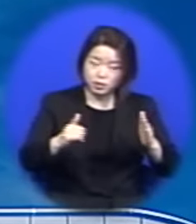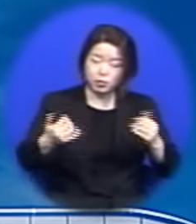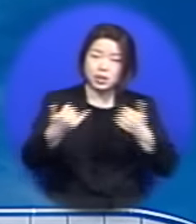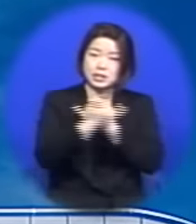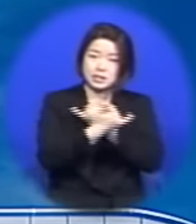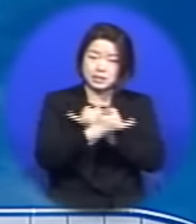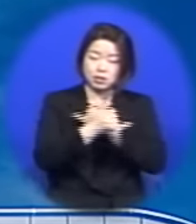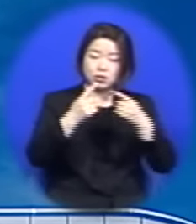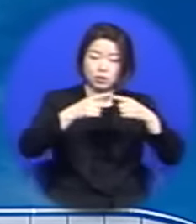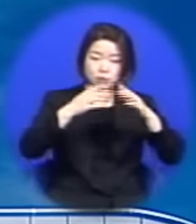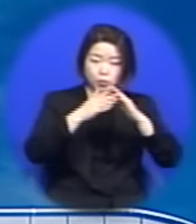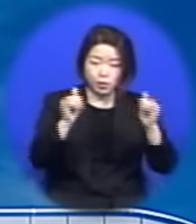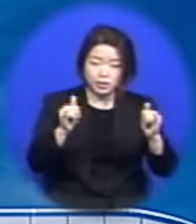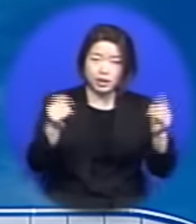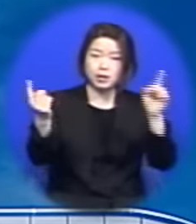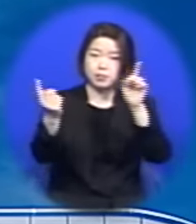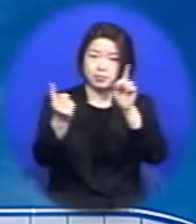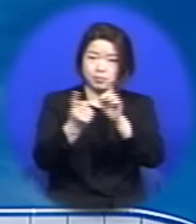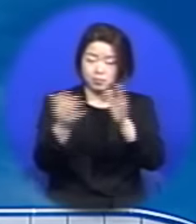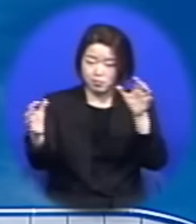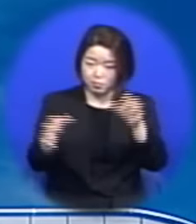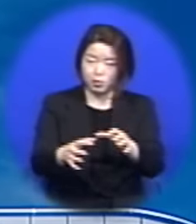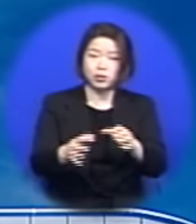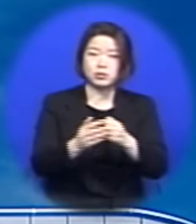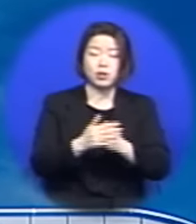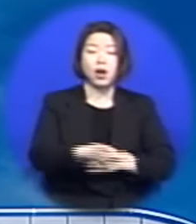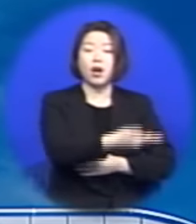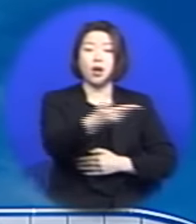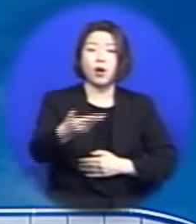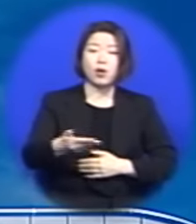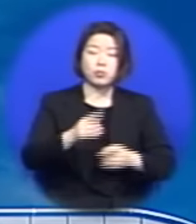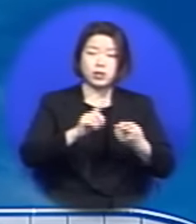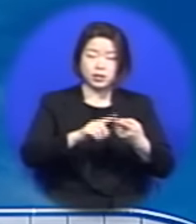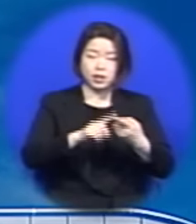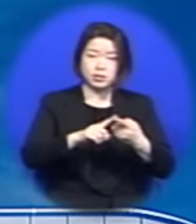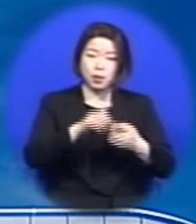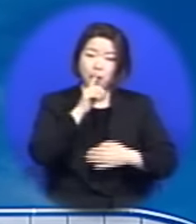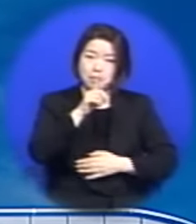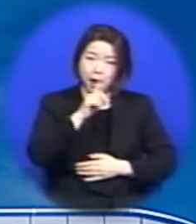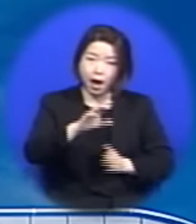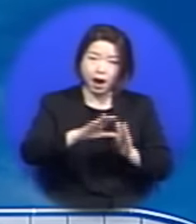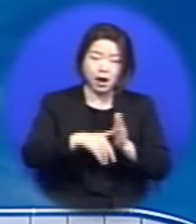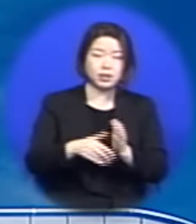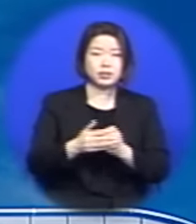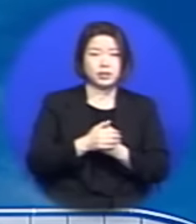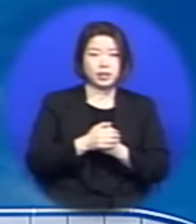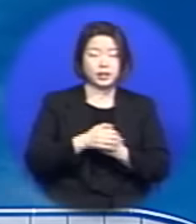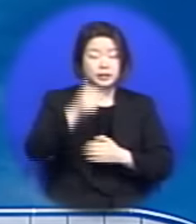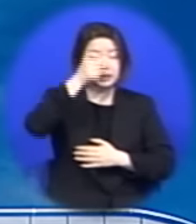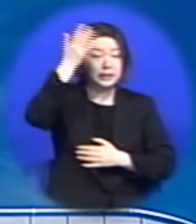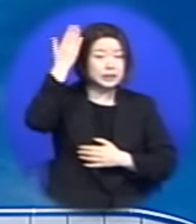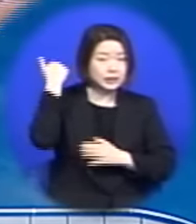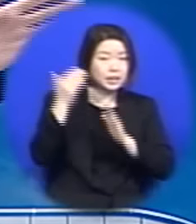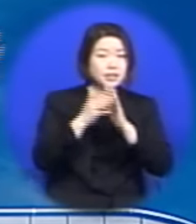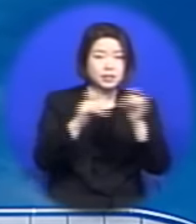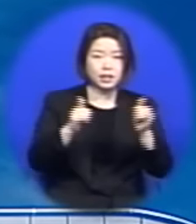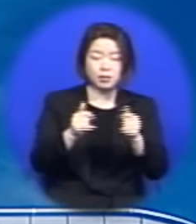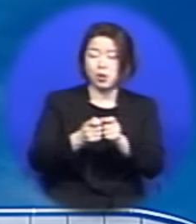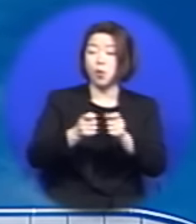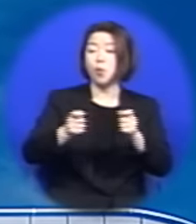교우들이 모여서 여러분에 대해서 이야기할 때 아 그분의 그 옛사람은